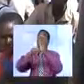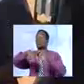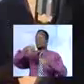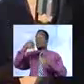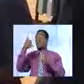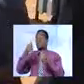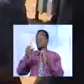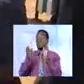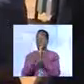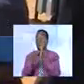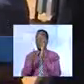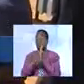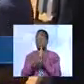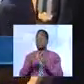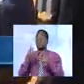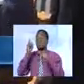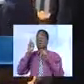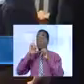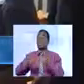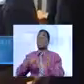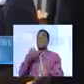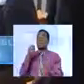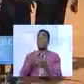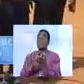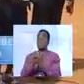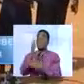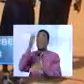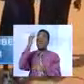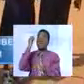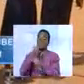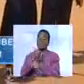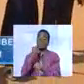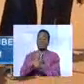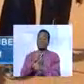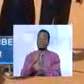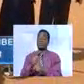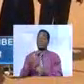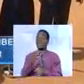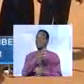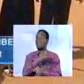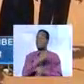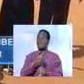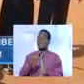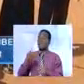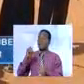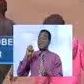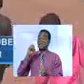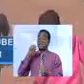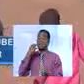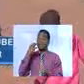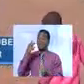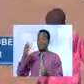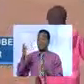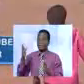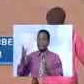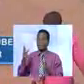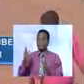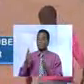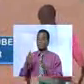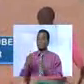établissements secondaires de Miyagi, ville où les élèves ont la triste renommée d'être